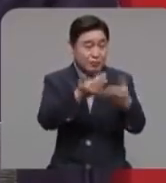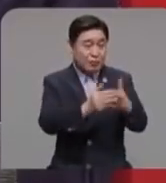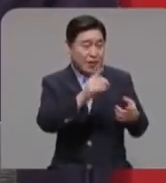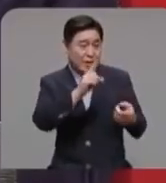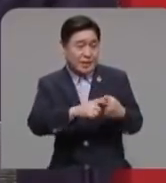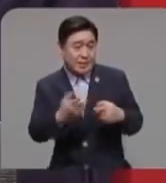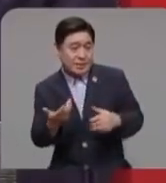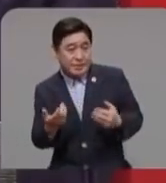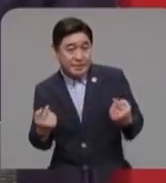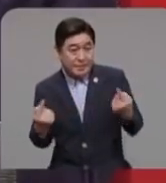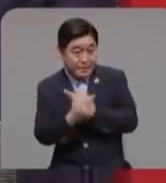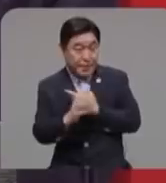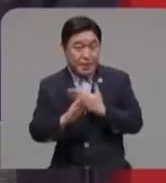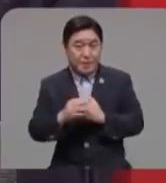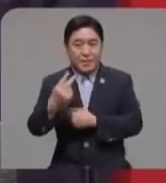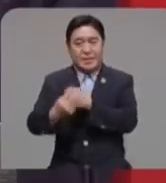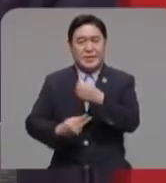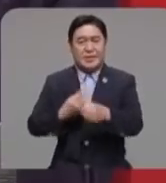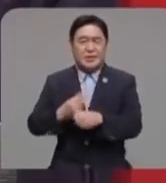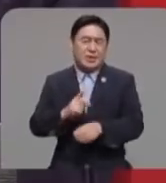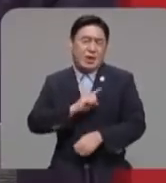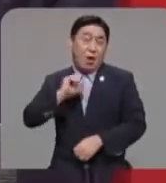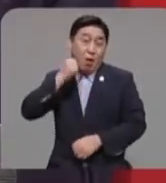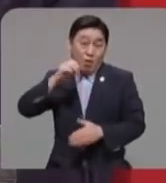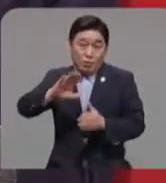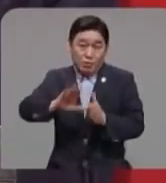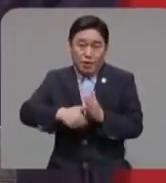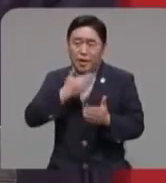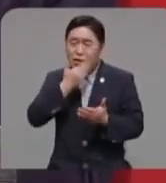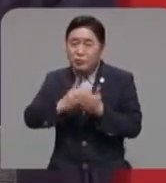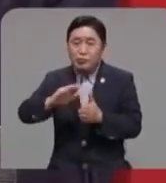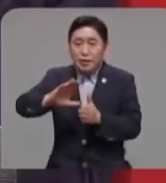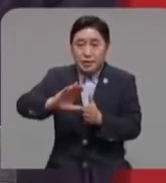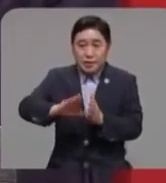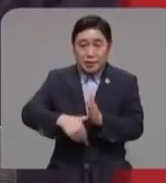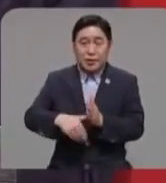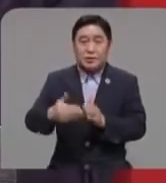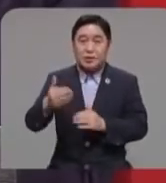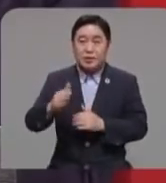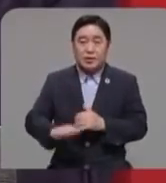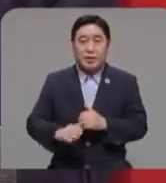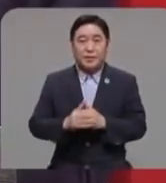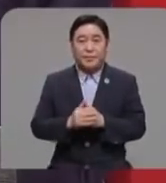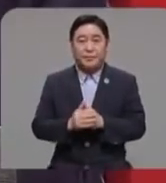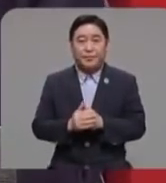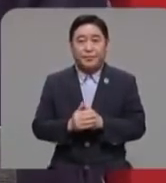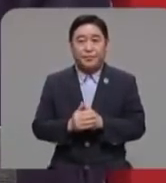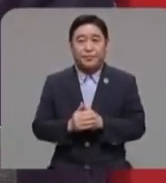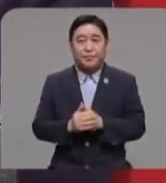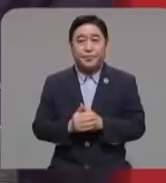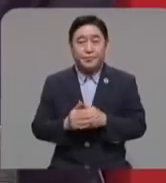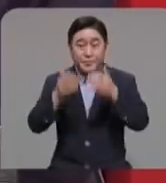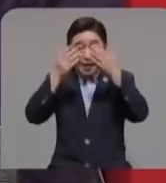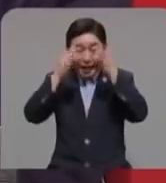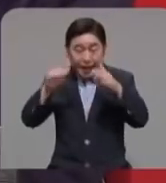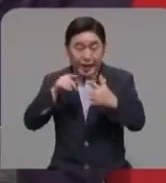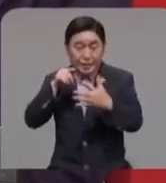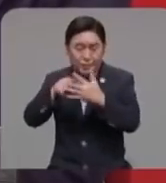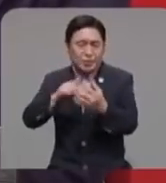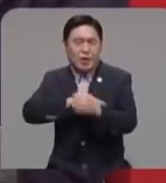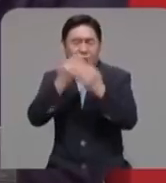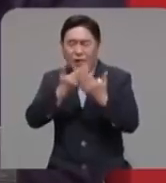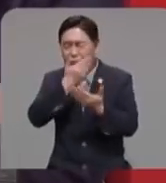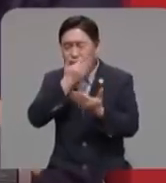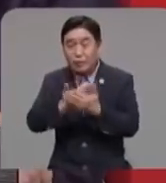네. 개혁을 하려면 처음 2년 제일 어려울 때 아닙니까? 제일 그렇습니다. 중요한 시간인데. 그렇습니다. 저는 뭐 해안 총찰력 이런